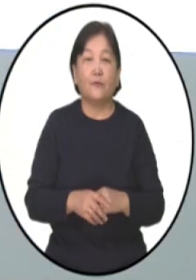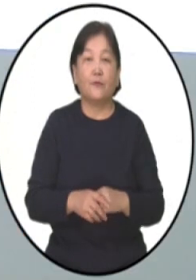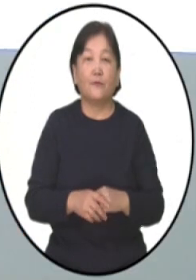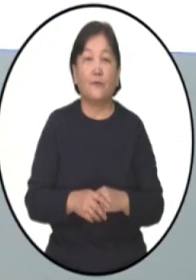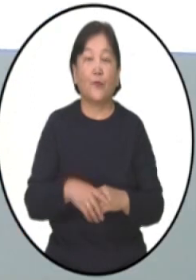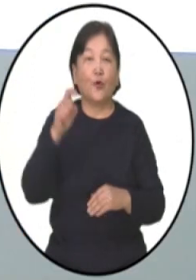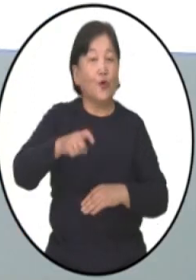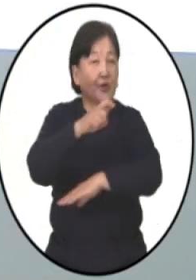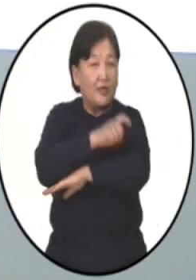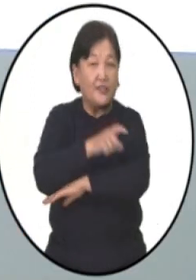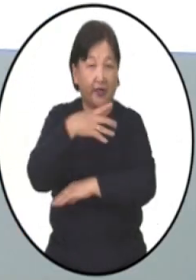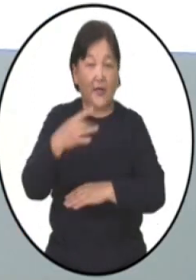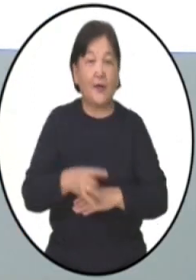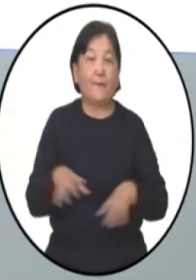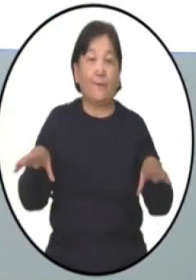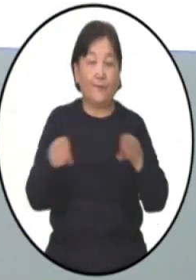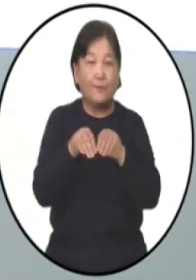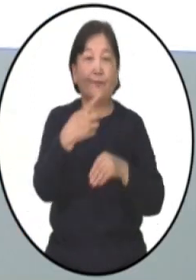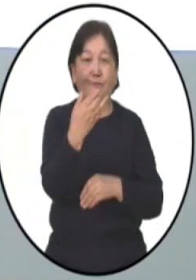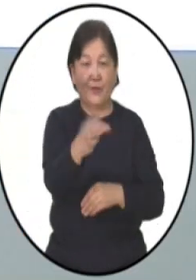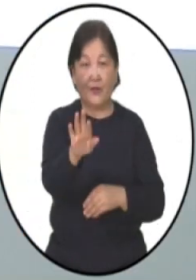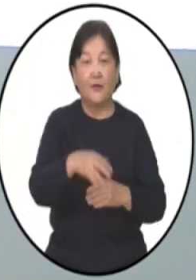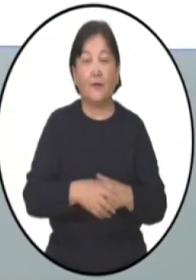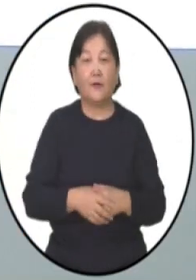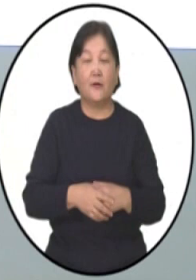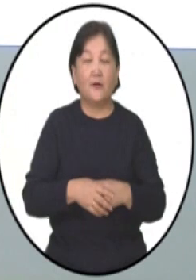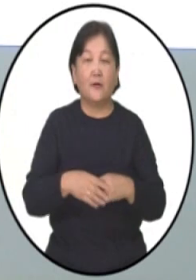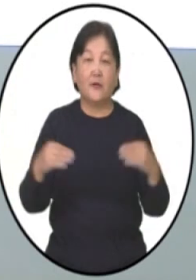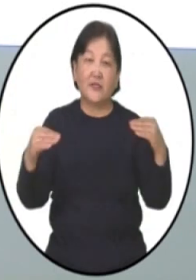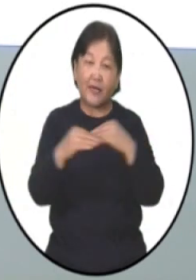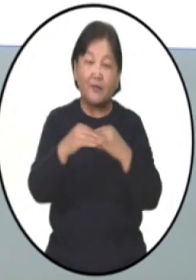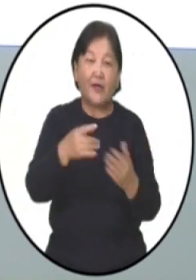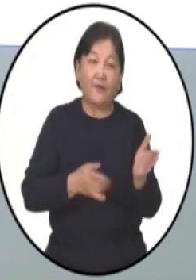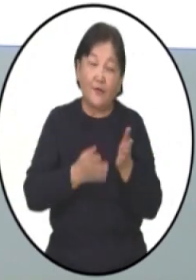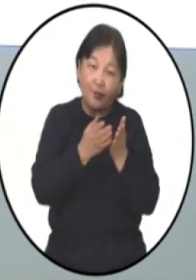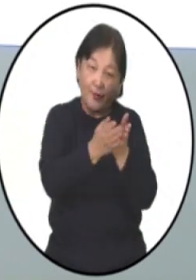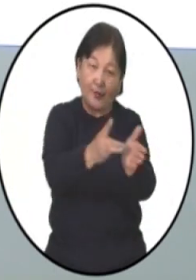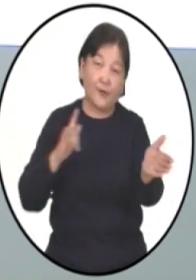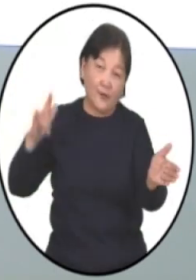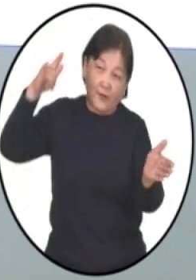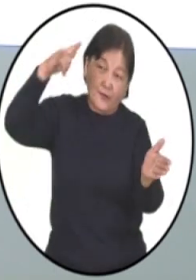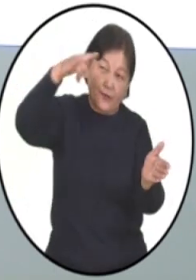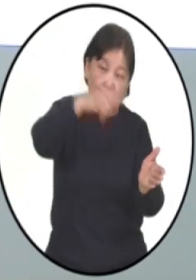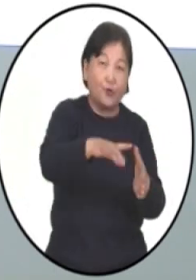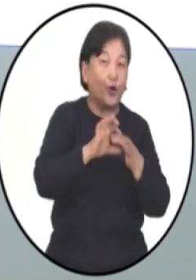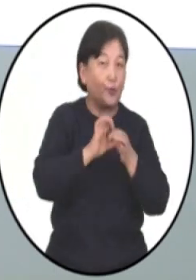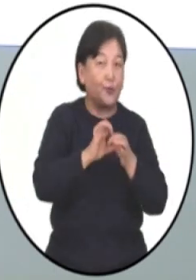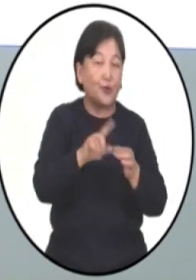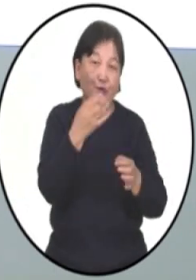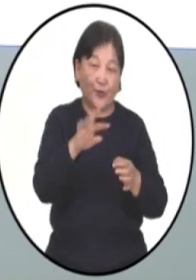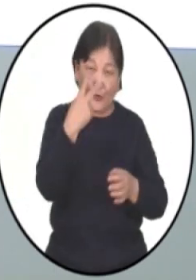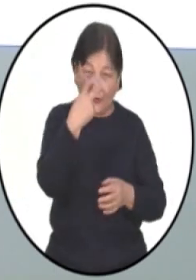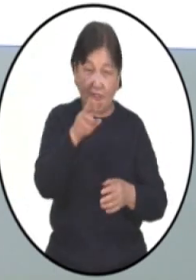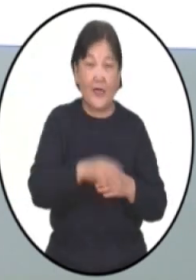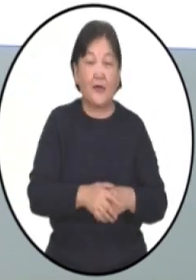За өнөөдрийн хичээлээр бид нар зам тээврийн сүлжээний талаар дэлгэрэнгүй авч үзлээ. Үүнд маш олон хүчин